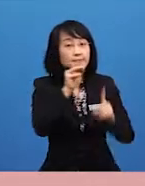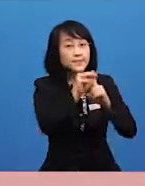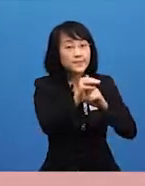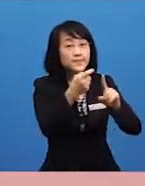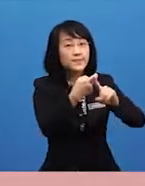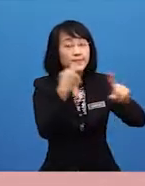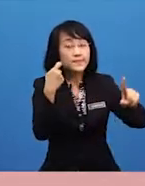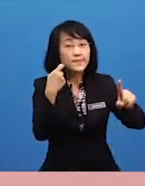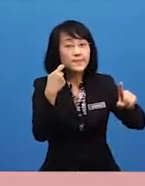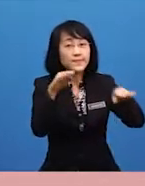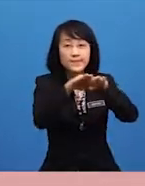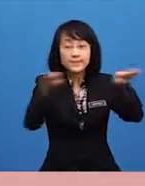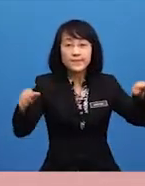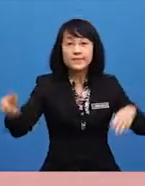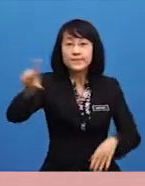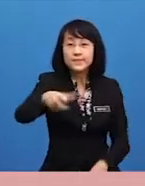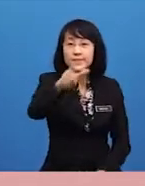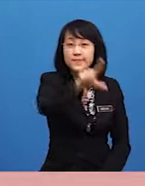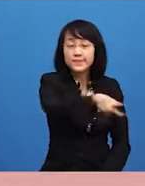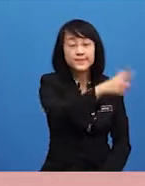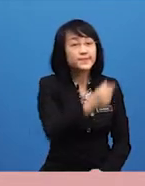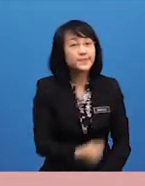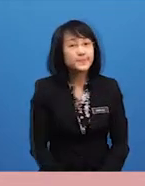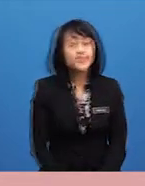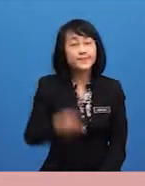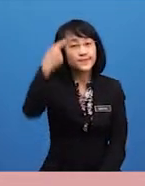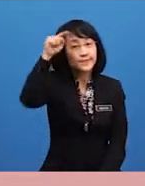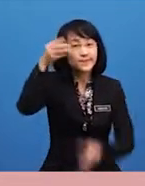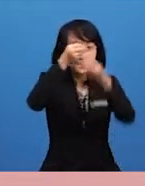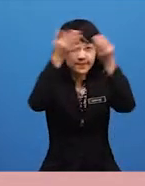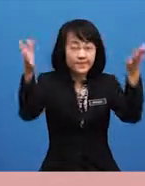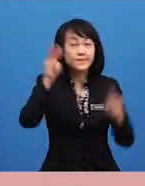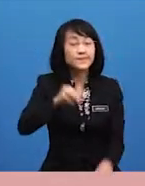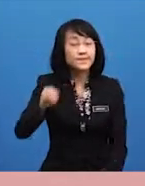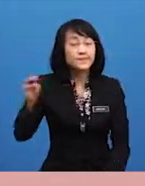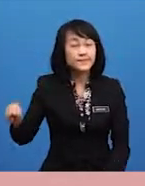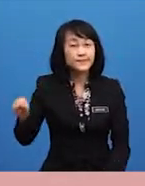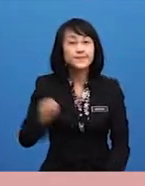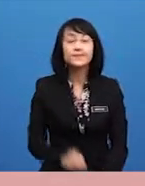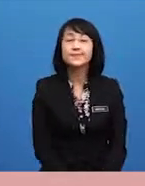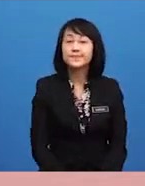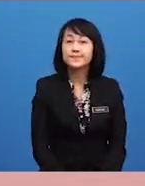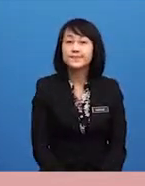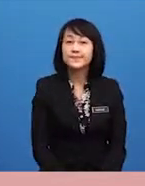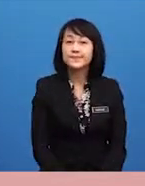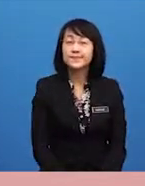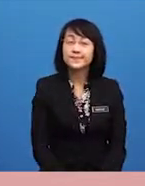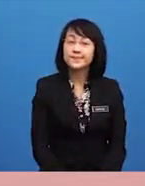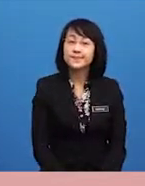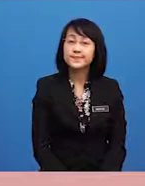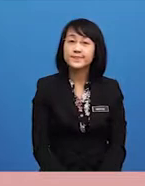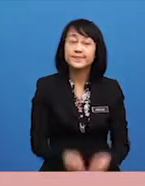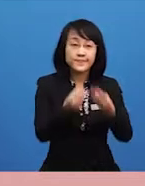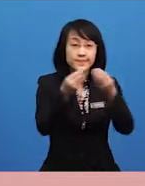180 meter dari aras laut. Untuk pengetahuan murid-murid, kebanyakan